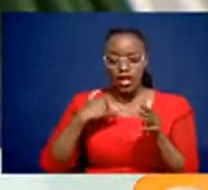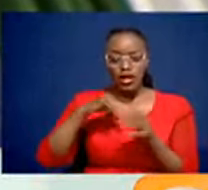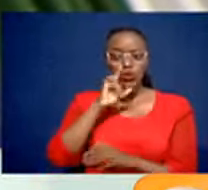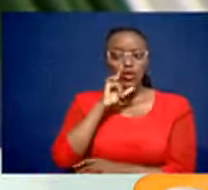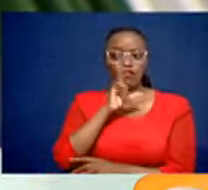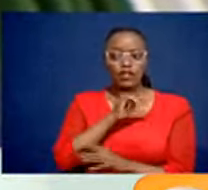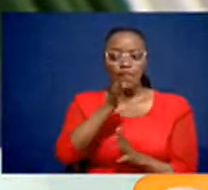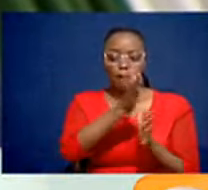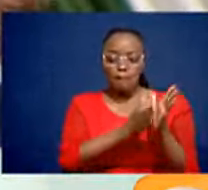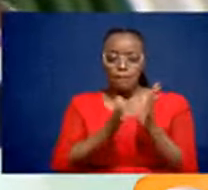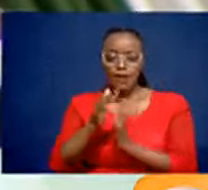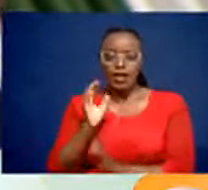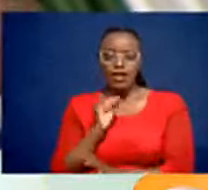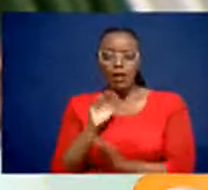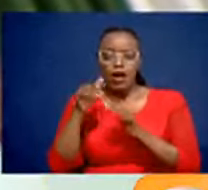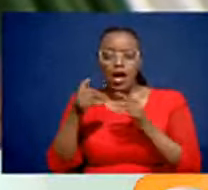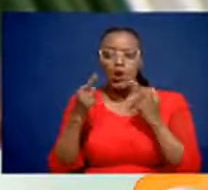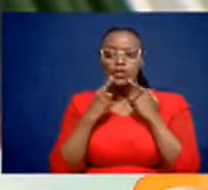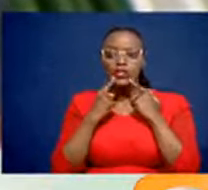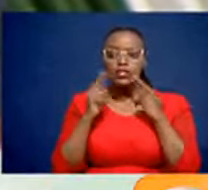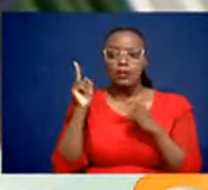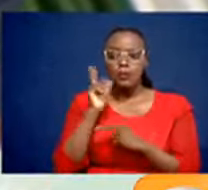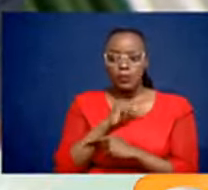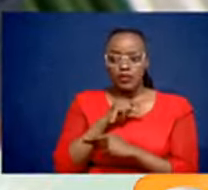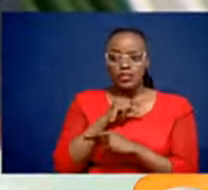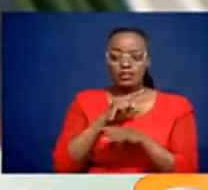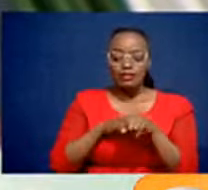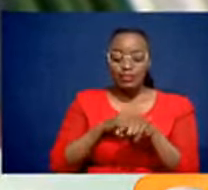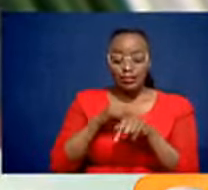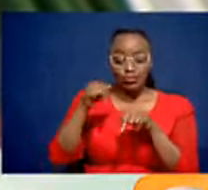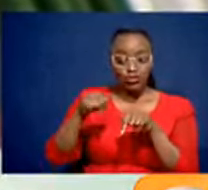tunakamilisha mpango yetu vile nimetangaza katika hafla hii.